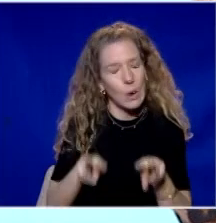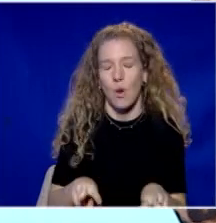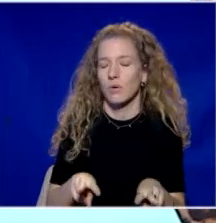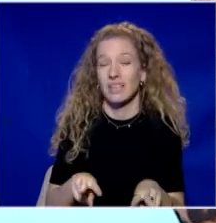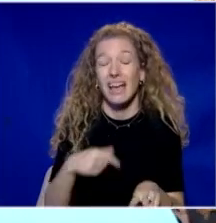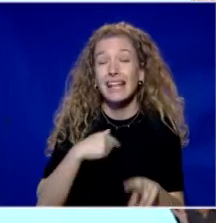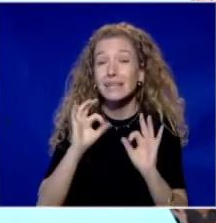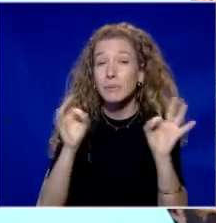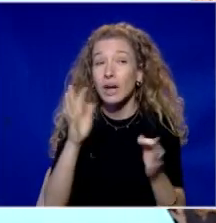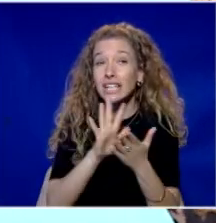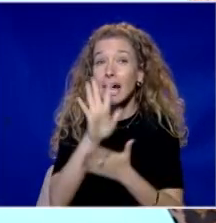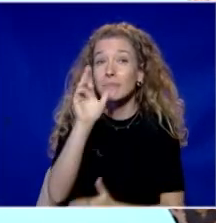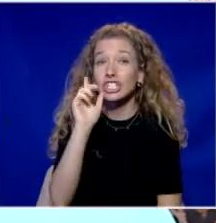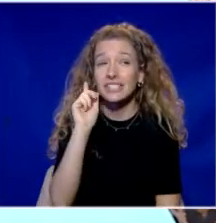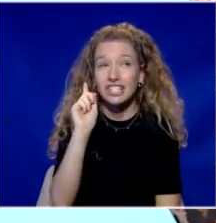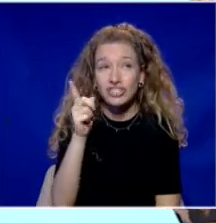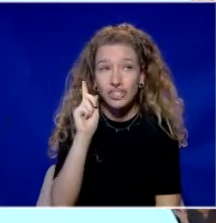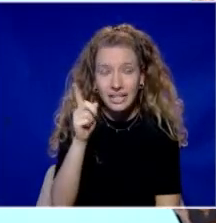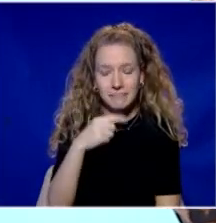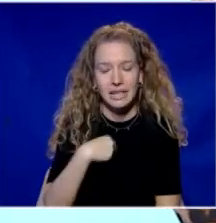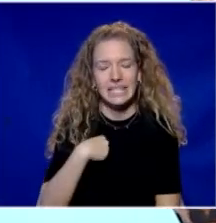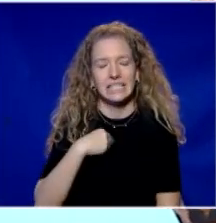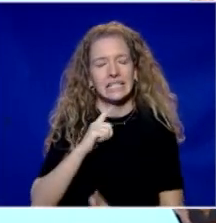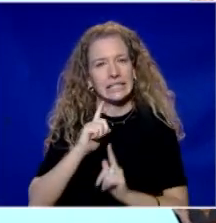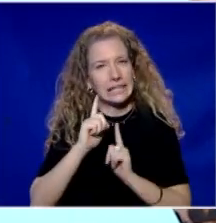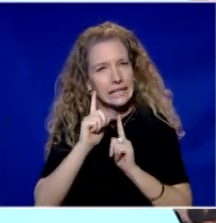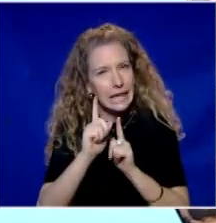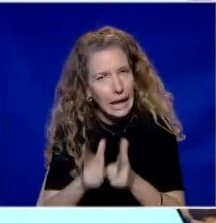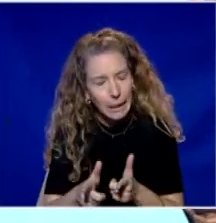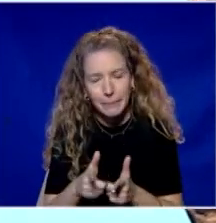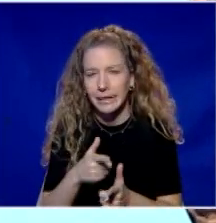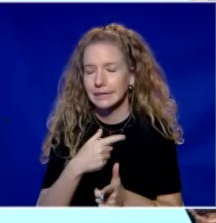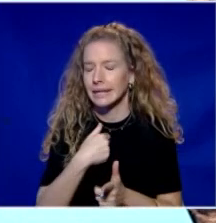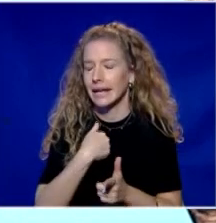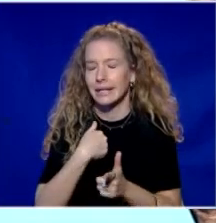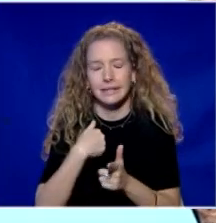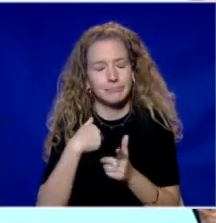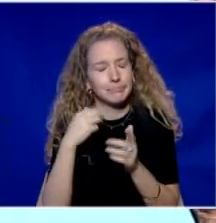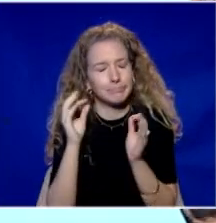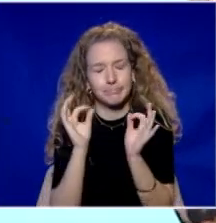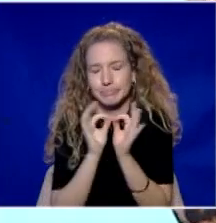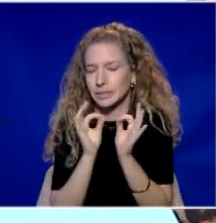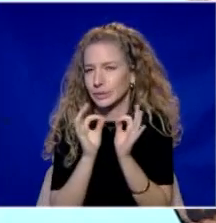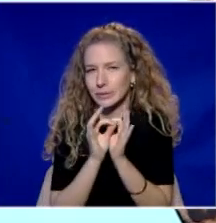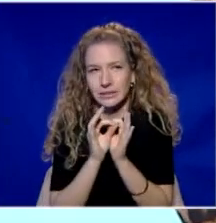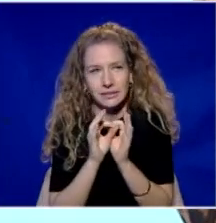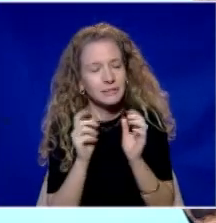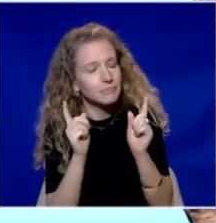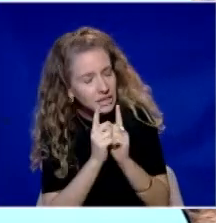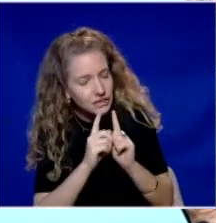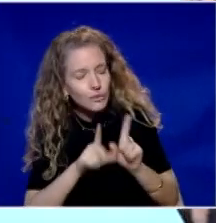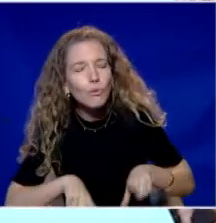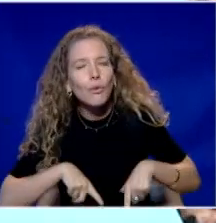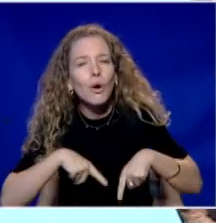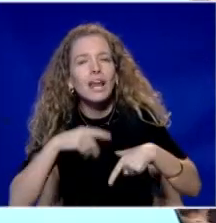במיוחד 15 שנים. אני נלחמת, אני פשוט... בקיצור, נתת את כל החיים שלך